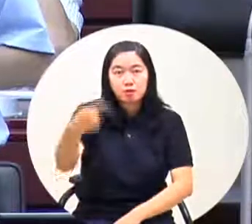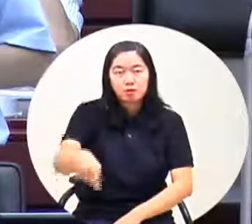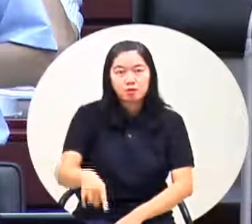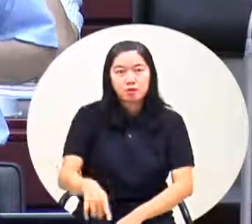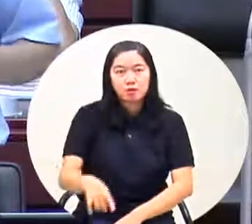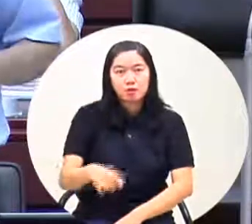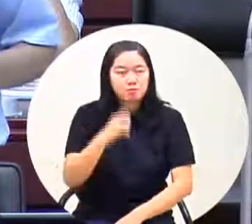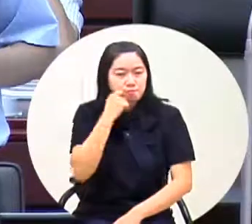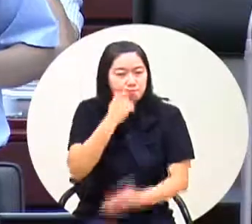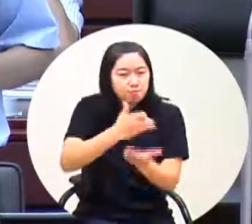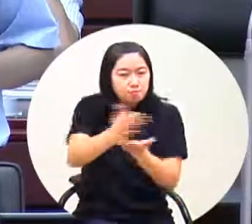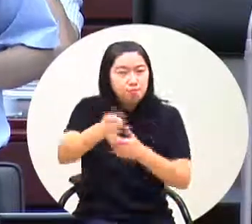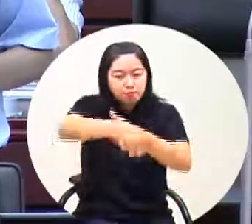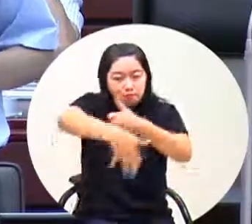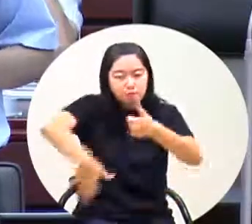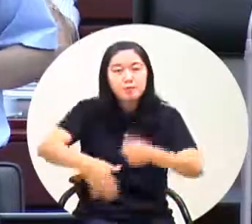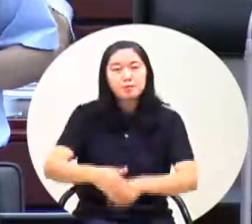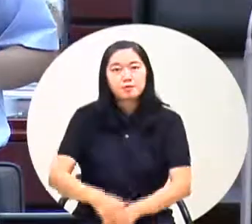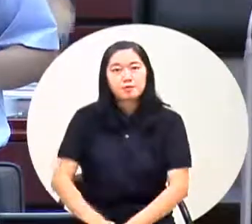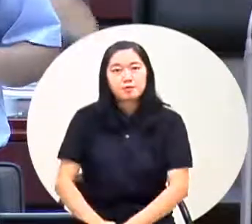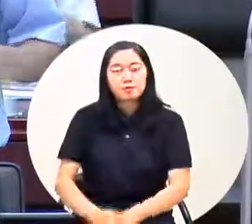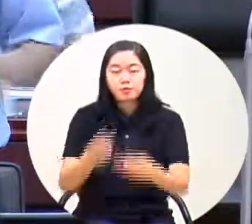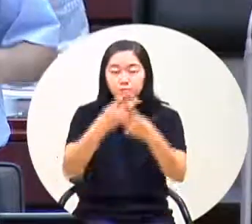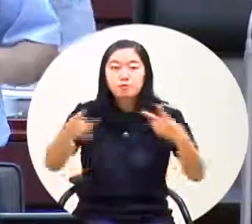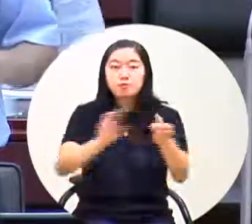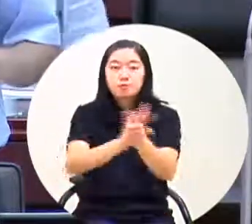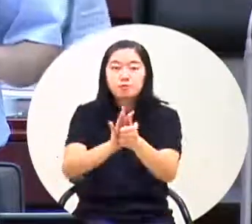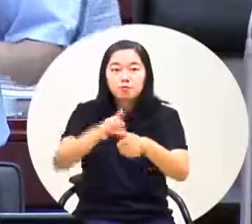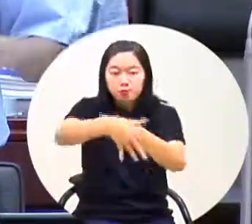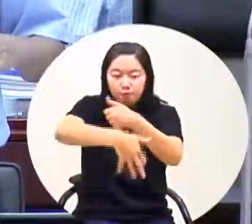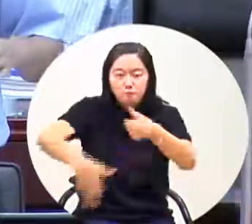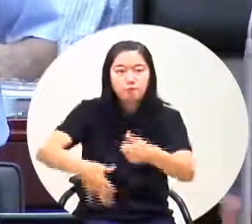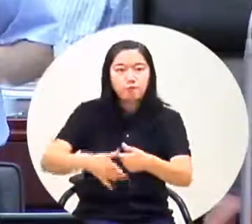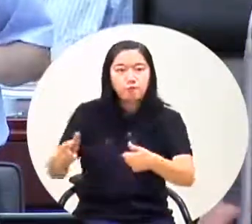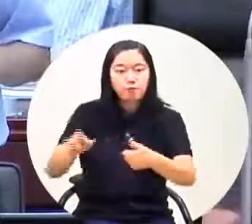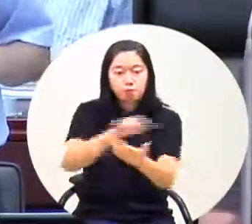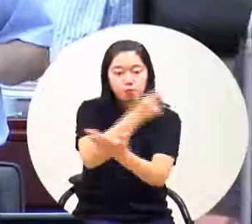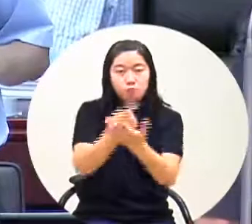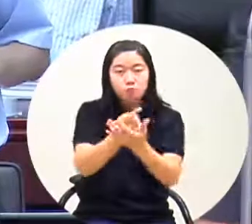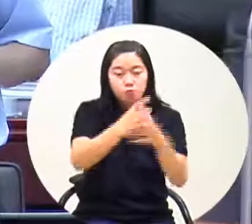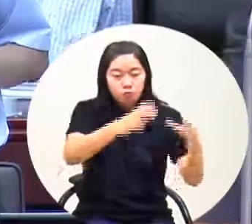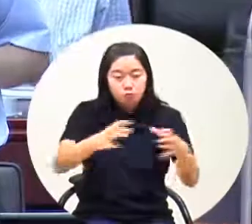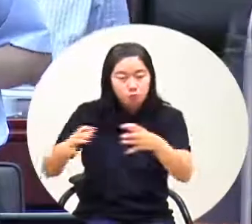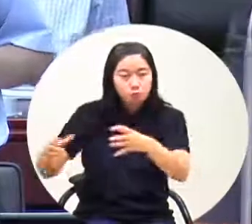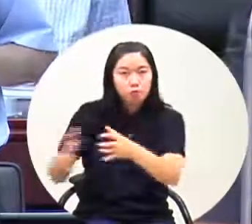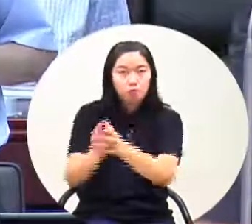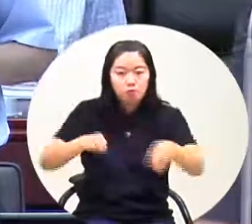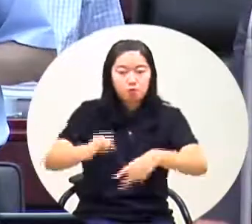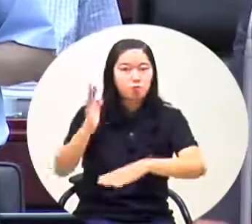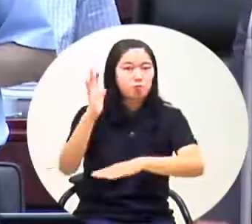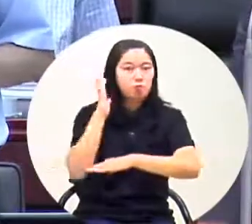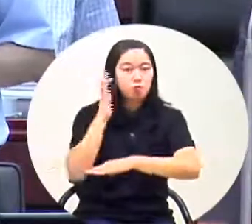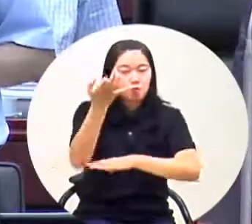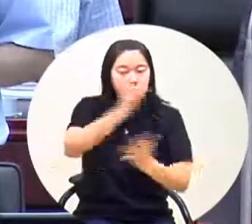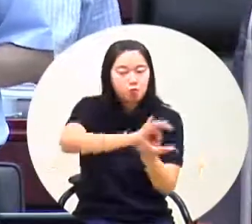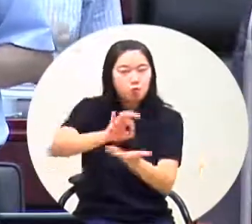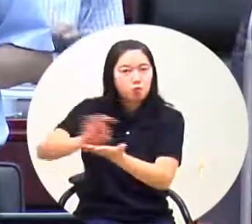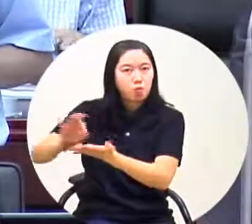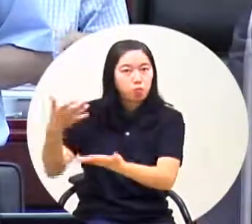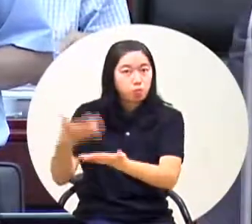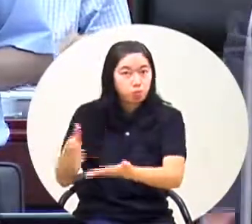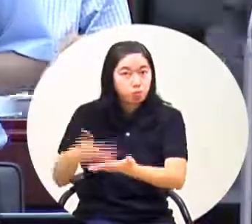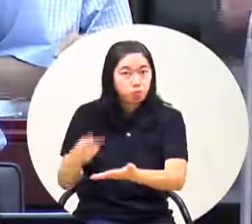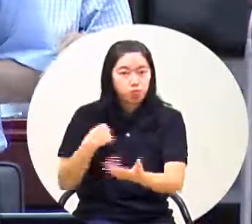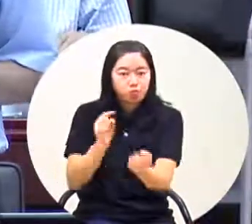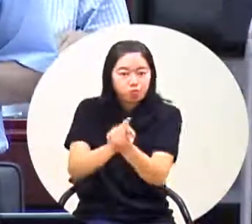统，所以在整个设立起来需要很多的行政的成本。我现在碰到一个